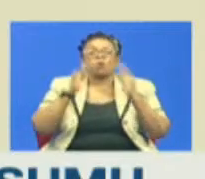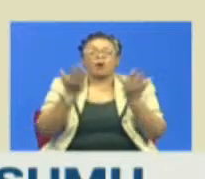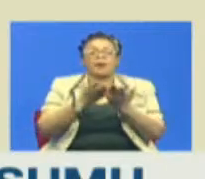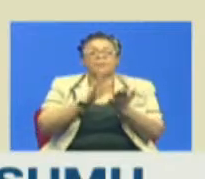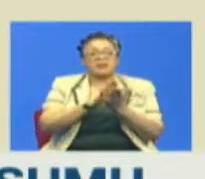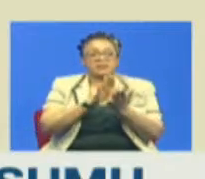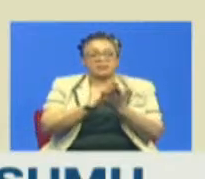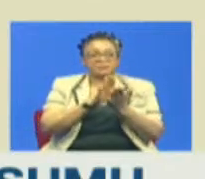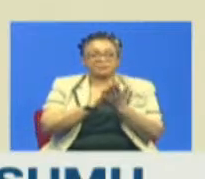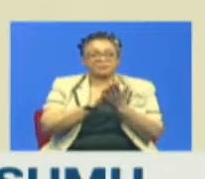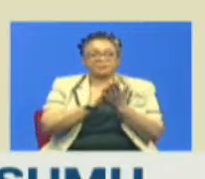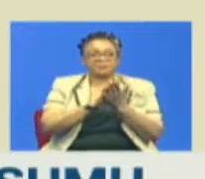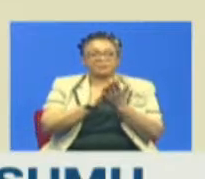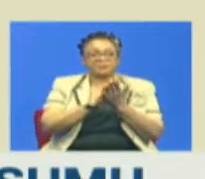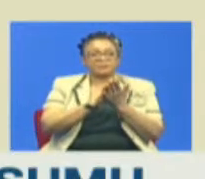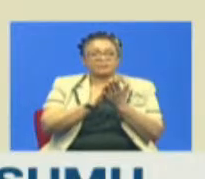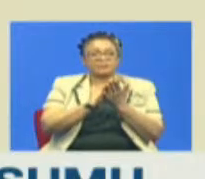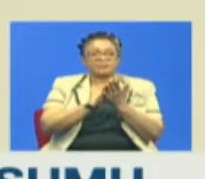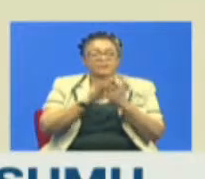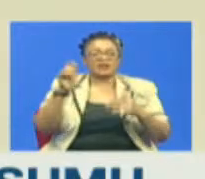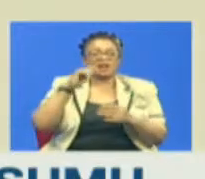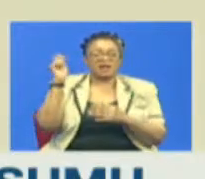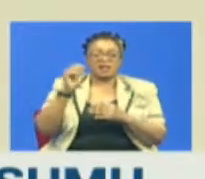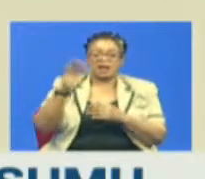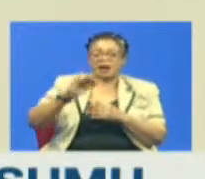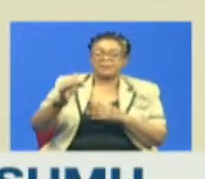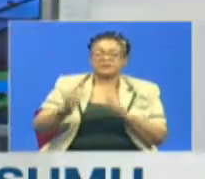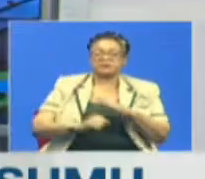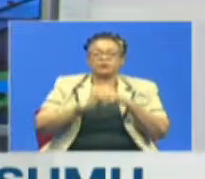katika mradi ya Kenya Urban Support Program.